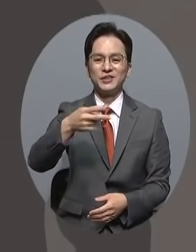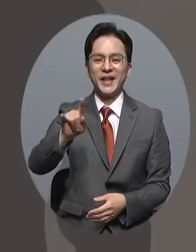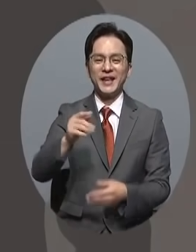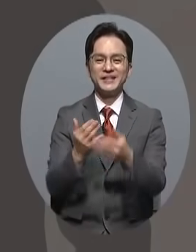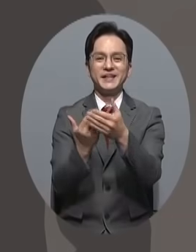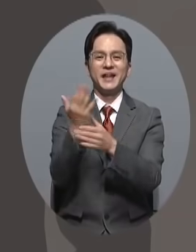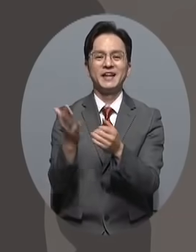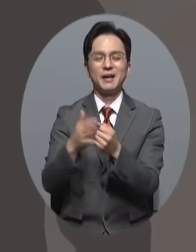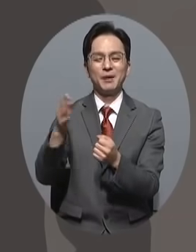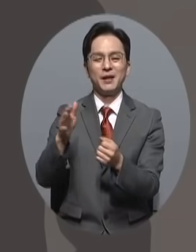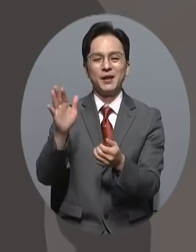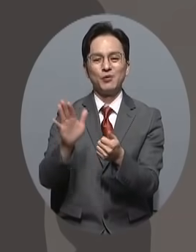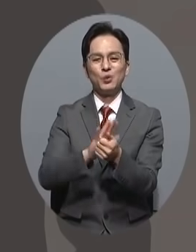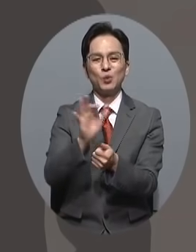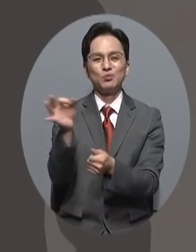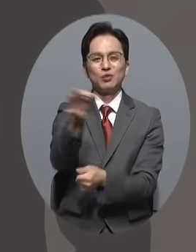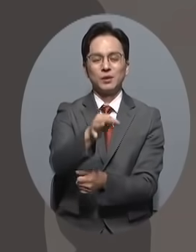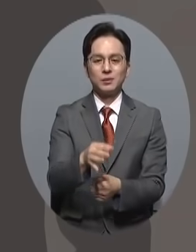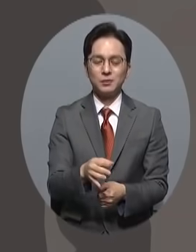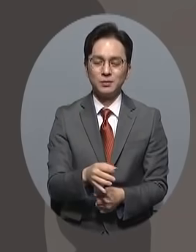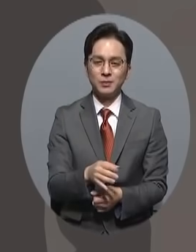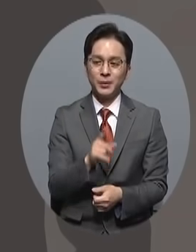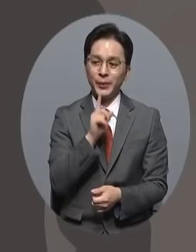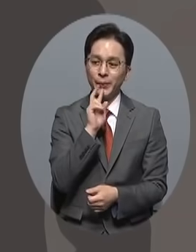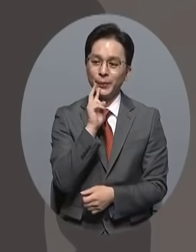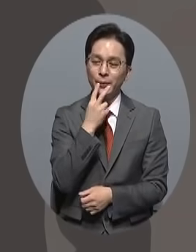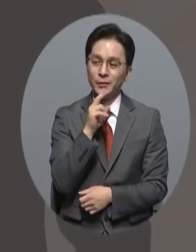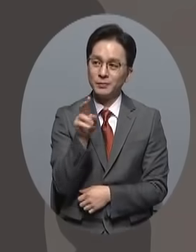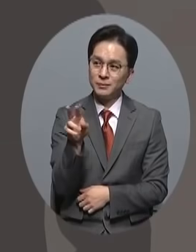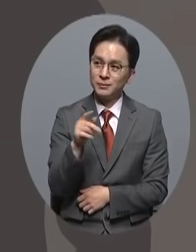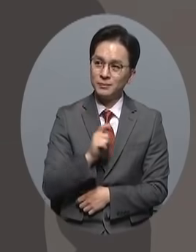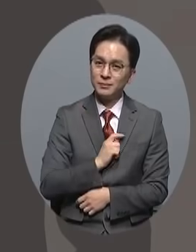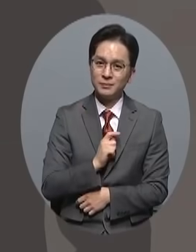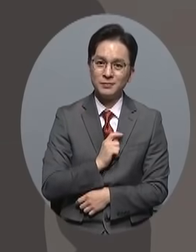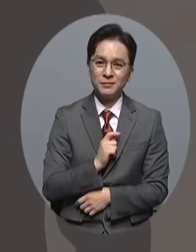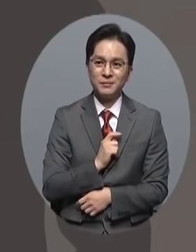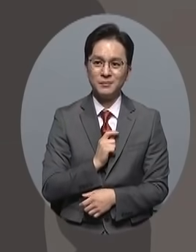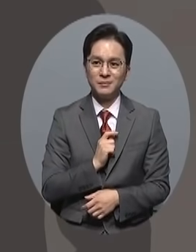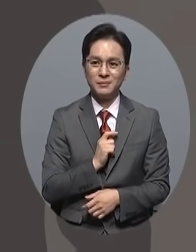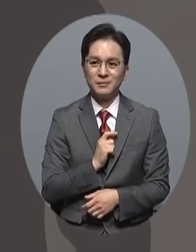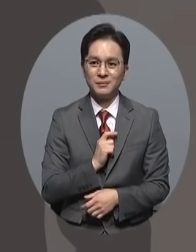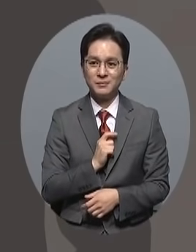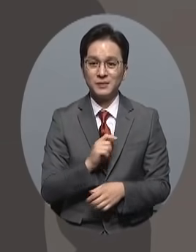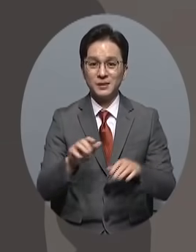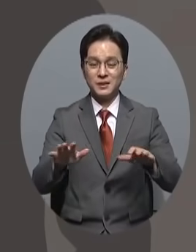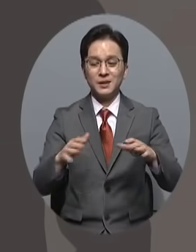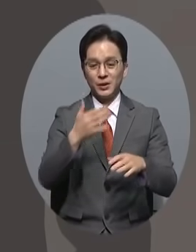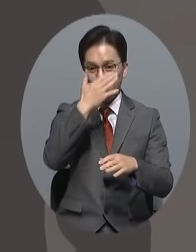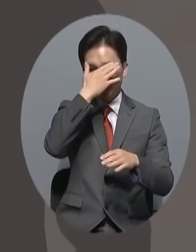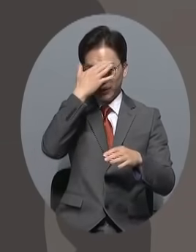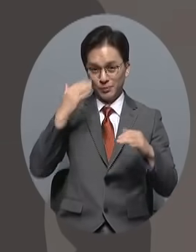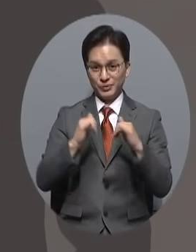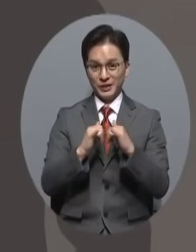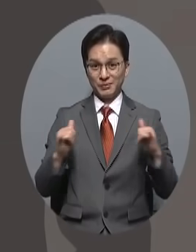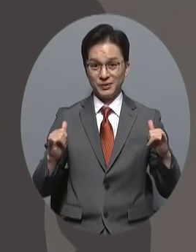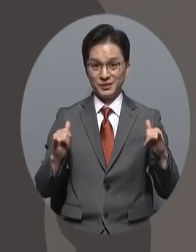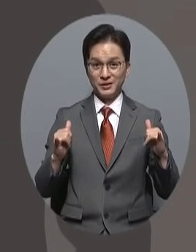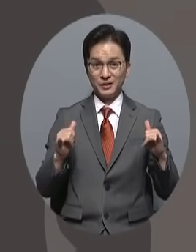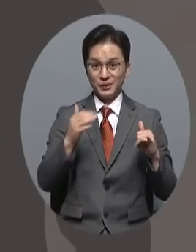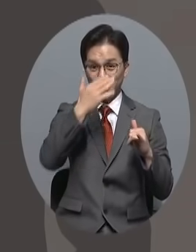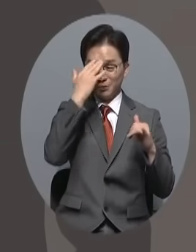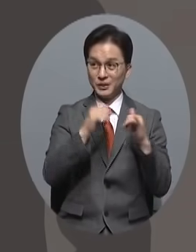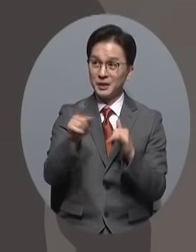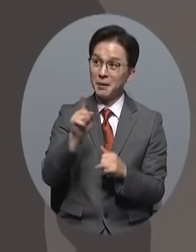대한 불만도 있지만 이런 갑자기 돈벼락을 내리니까 이게 맞습니다. 상대적 박탈감, 특히 청년 세대에게는